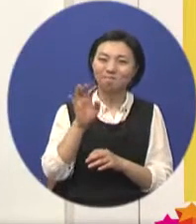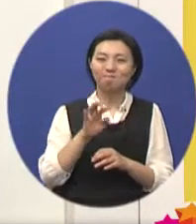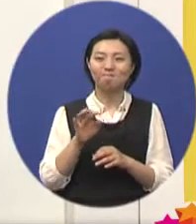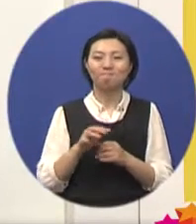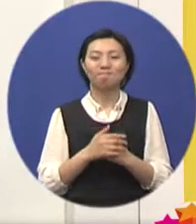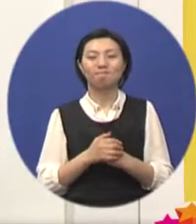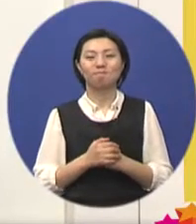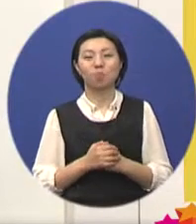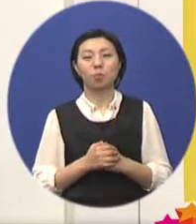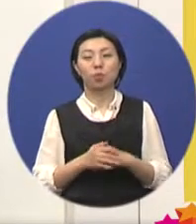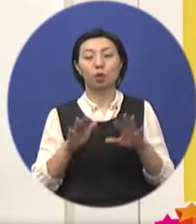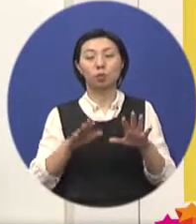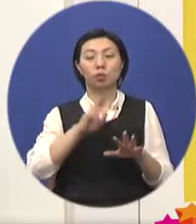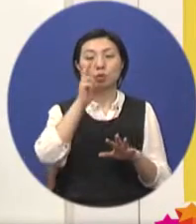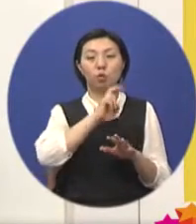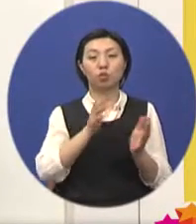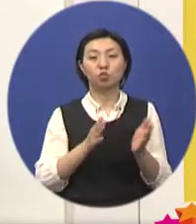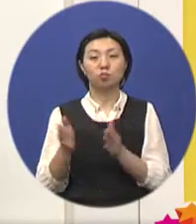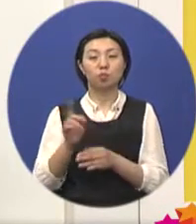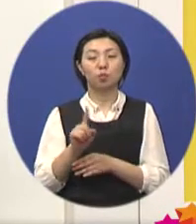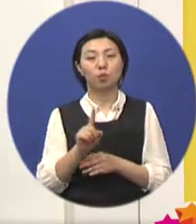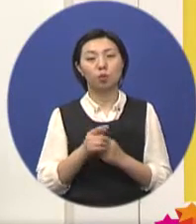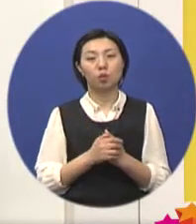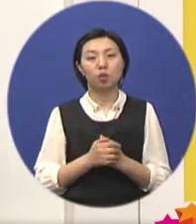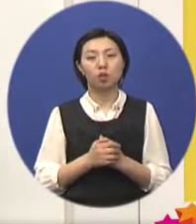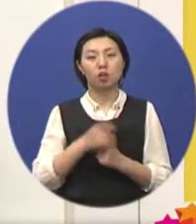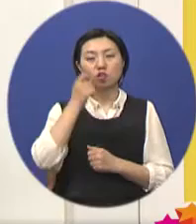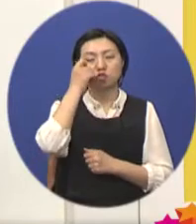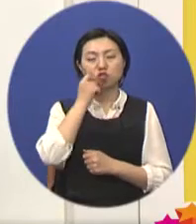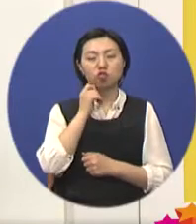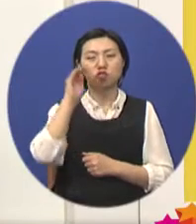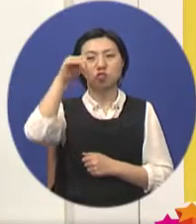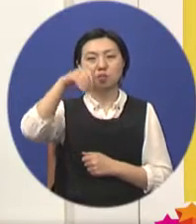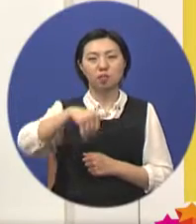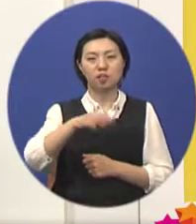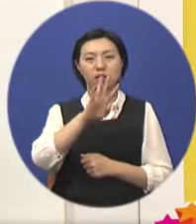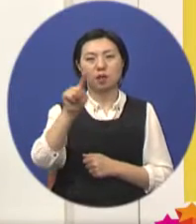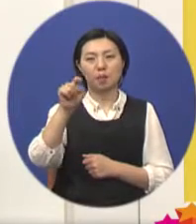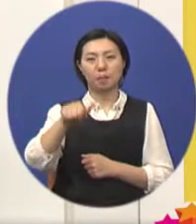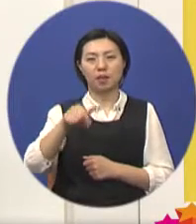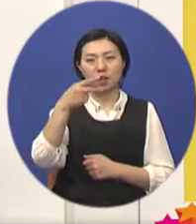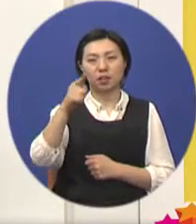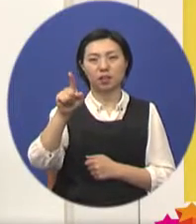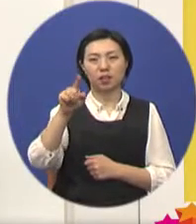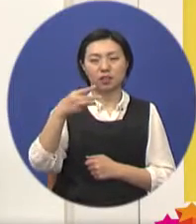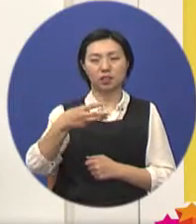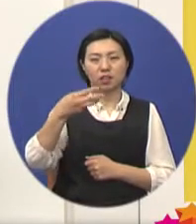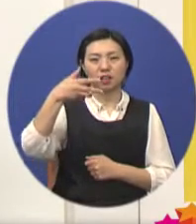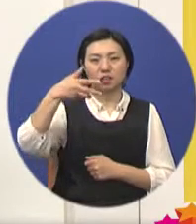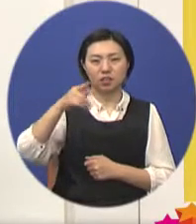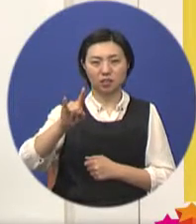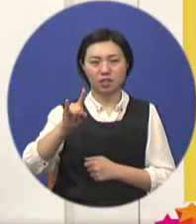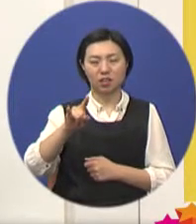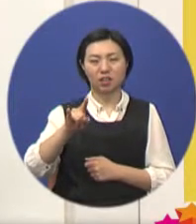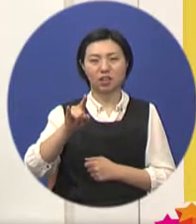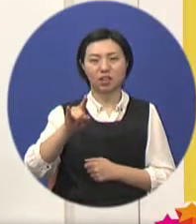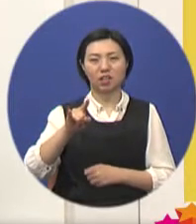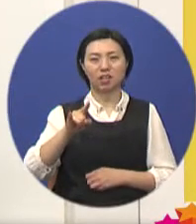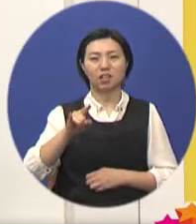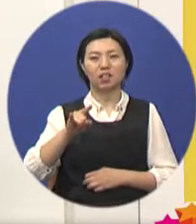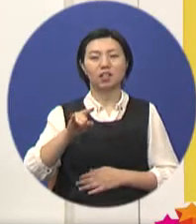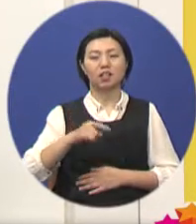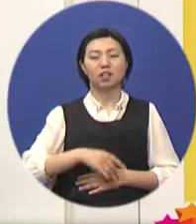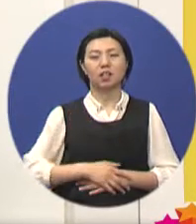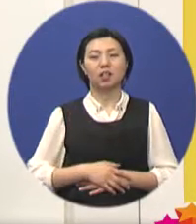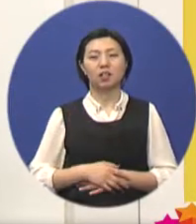자, 아버님 오늘 어떤 노래 준비하셨어요? 울고 웃는 박달재요. 네. 네. 자, 울고 웃는 박달재 함께 네,